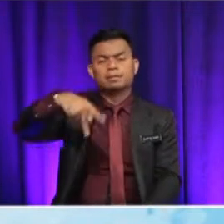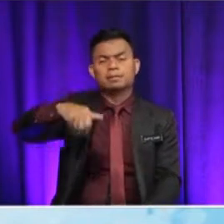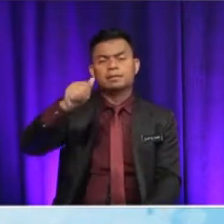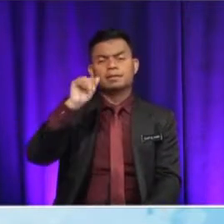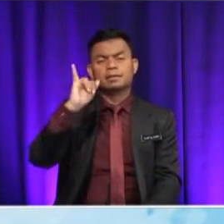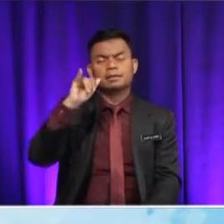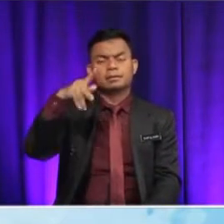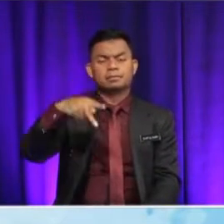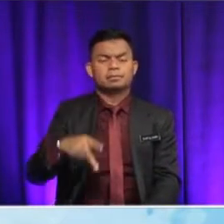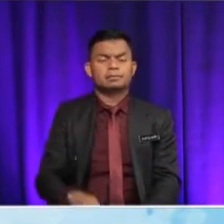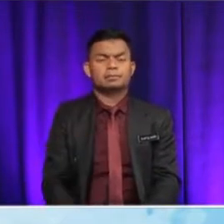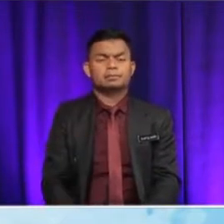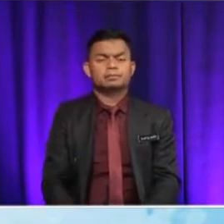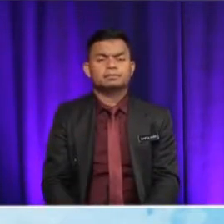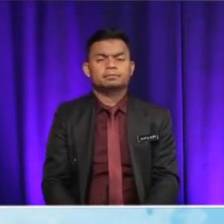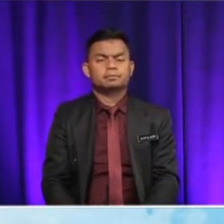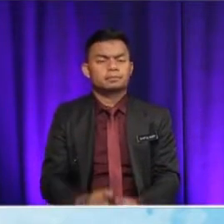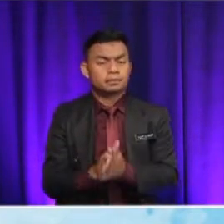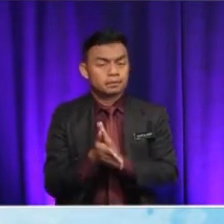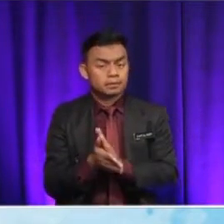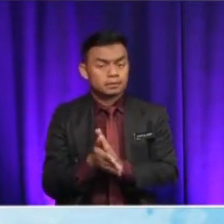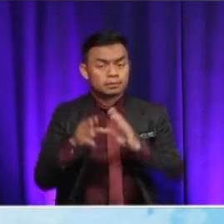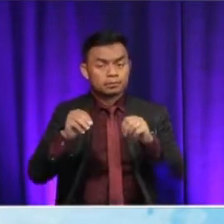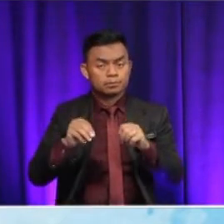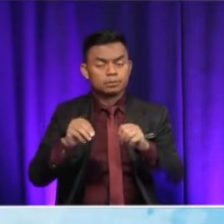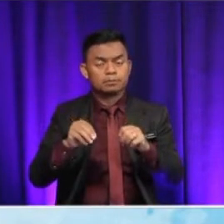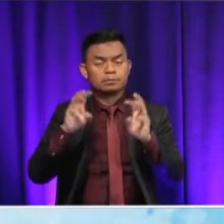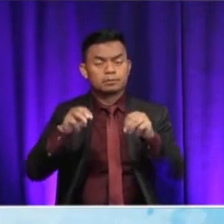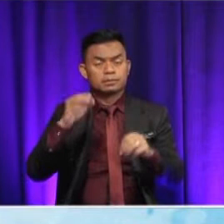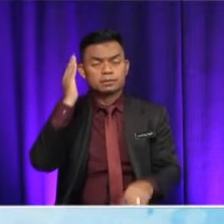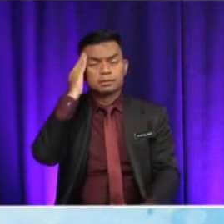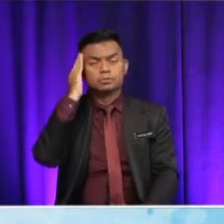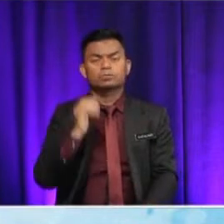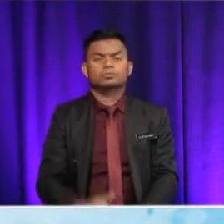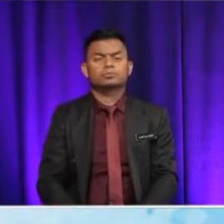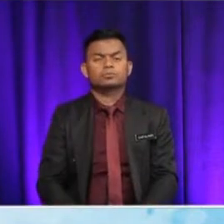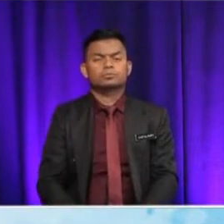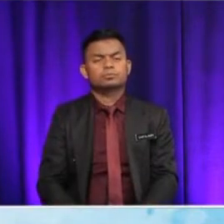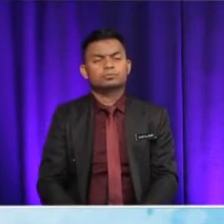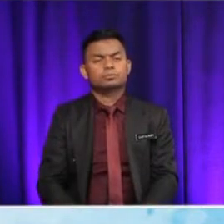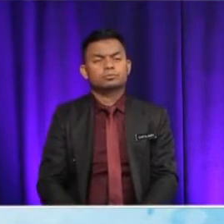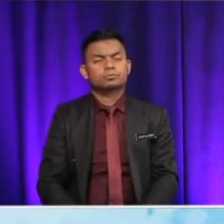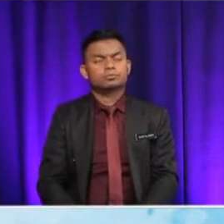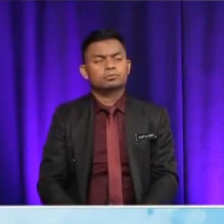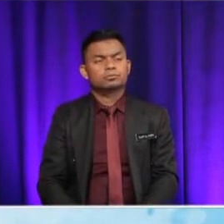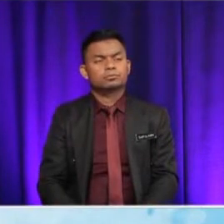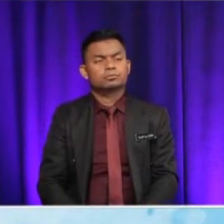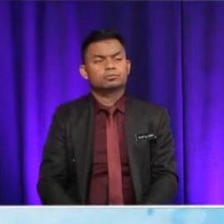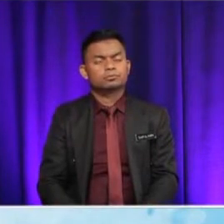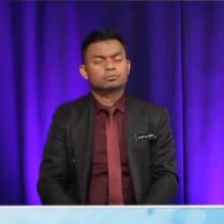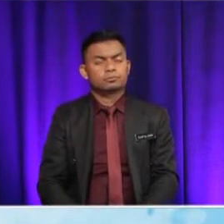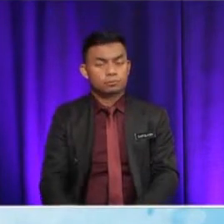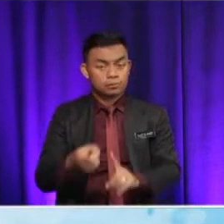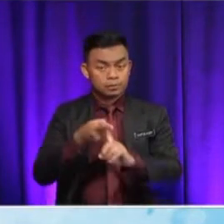sebut pipe apa? Kamu kena okey, pipe ni di sini. Okey, daripada